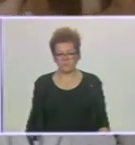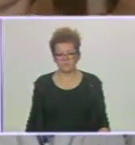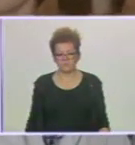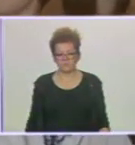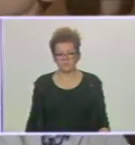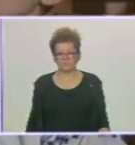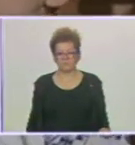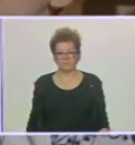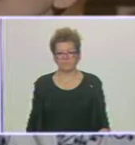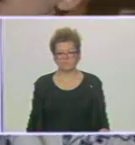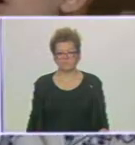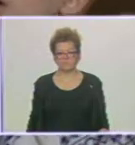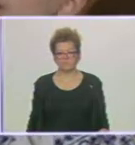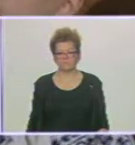suspinat